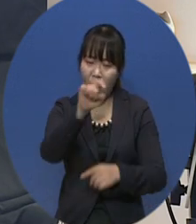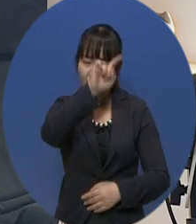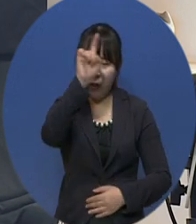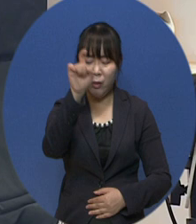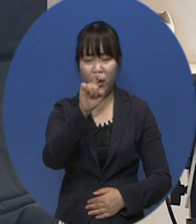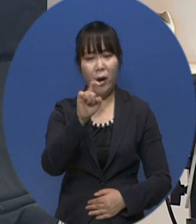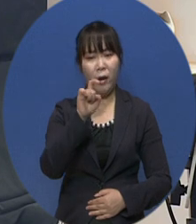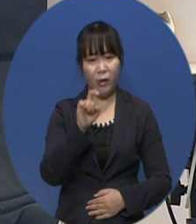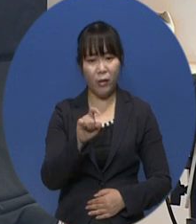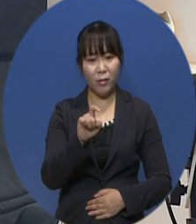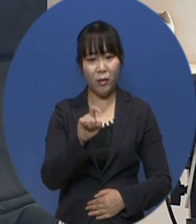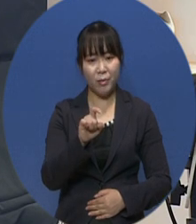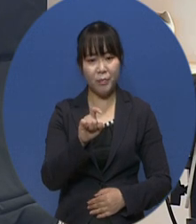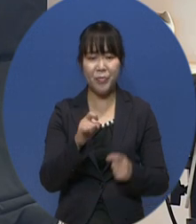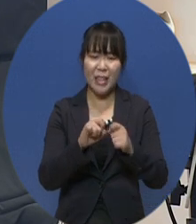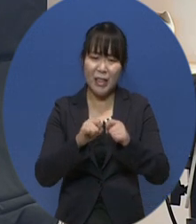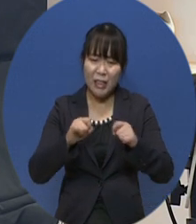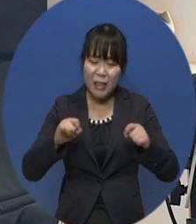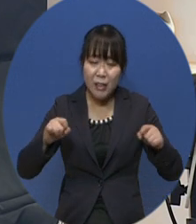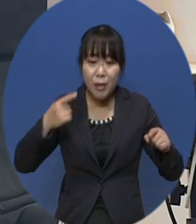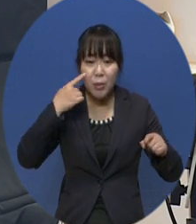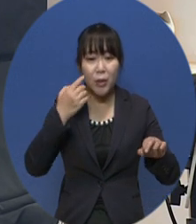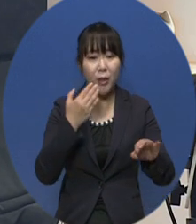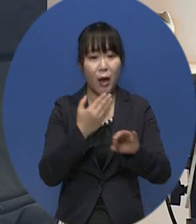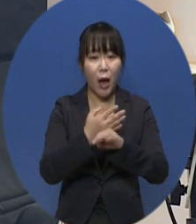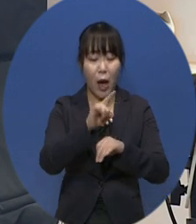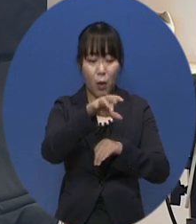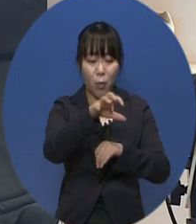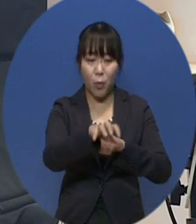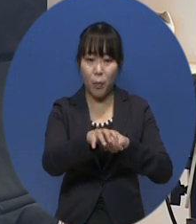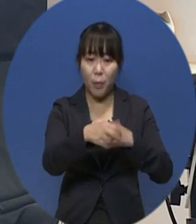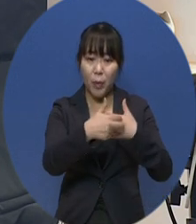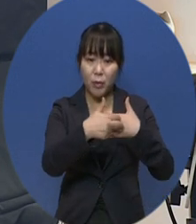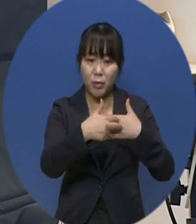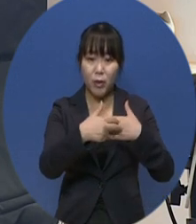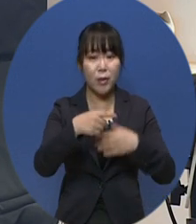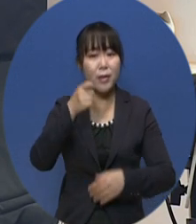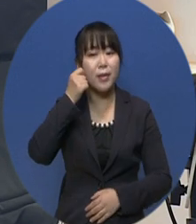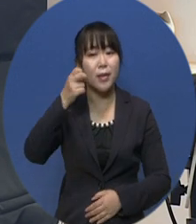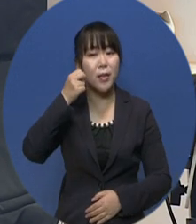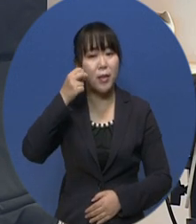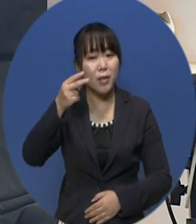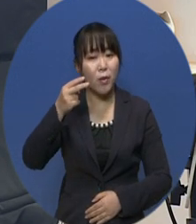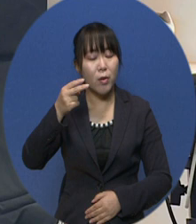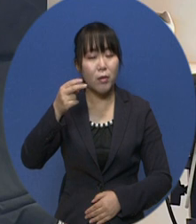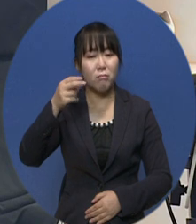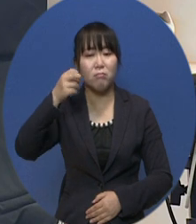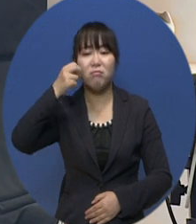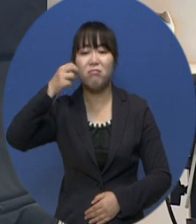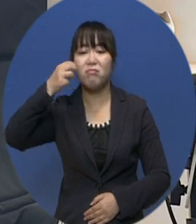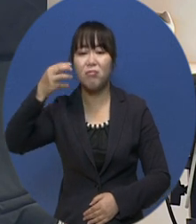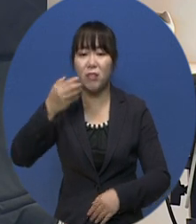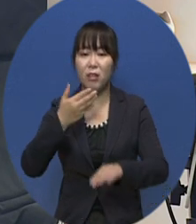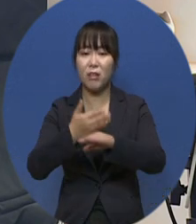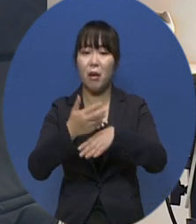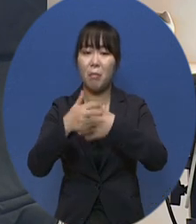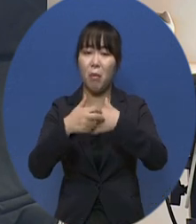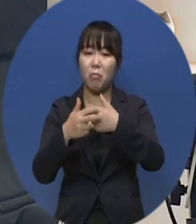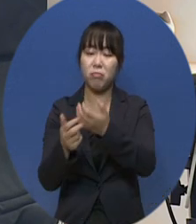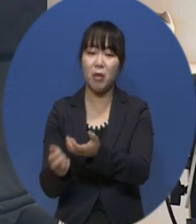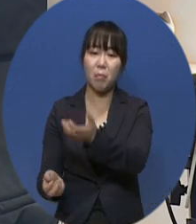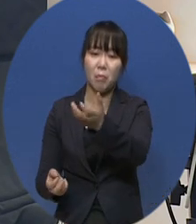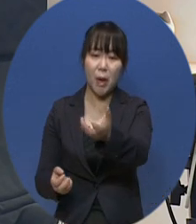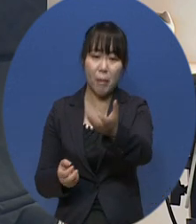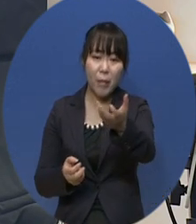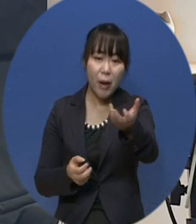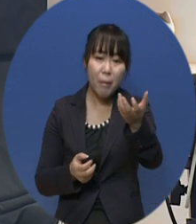생기죠. 길게 하려다 보니까 그러겠네요. 한 병원에서 뭐 1, 2개월, 2, 3개월 하고 네. 또 다른 병원 가고 다른 병원 가고 그러니까